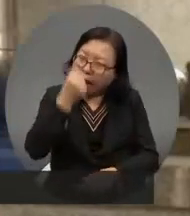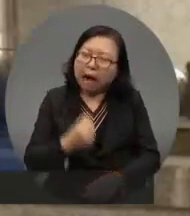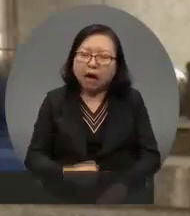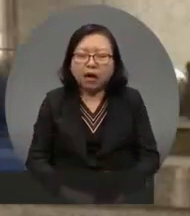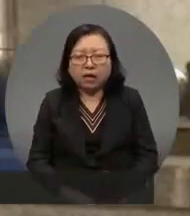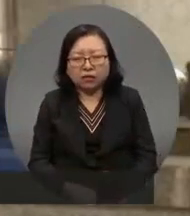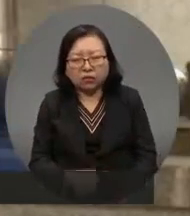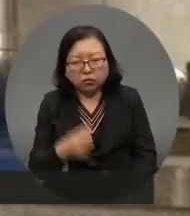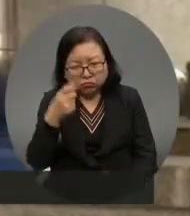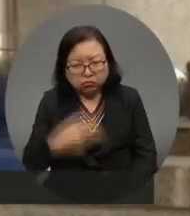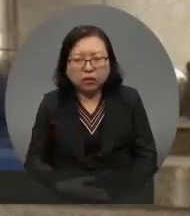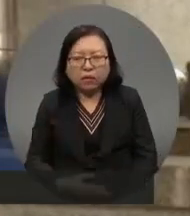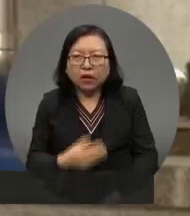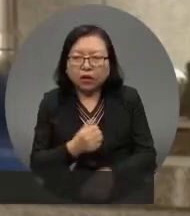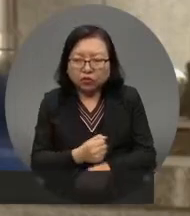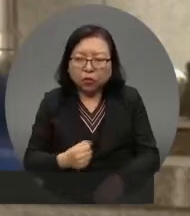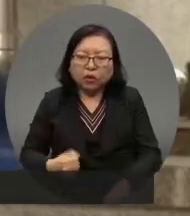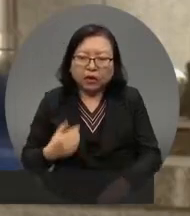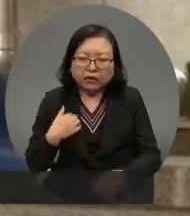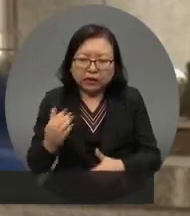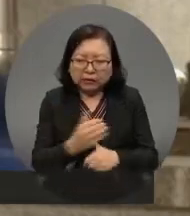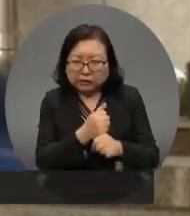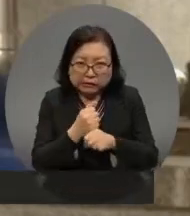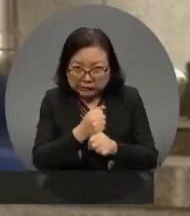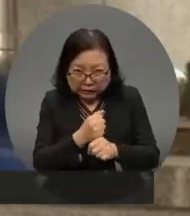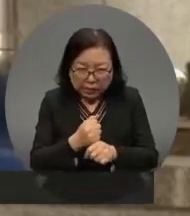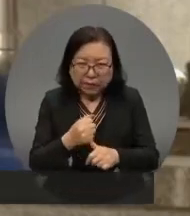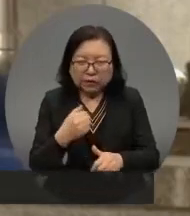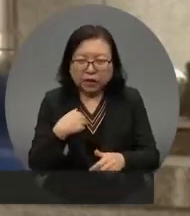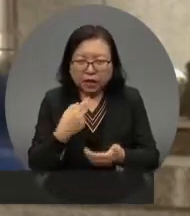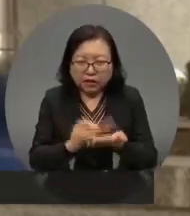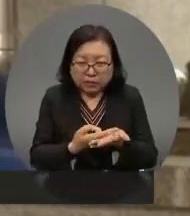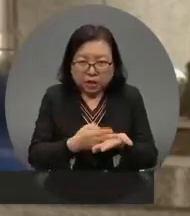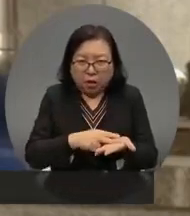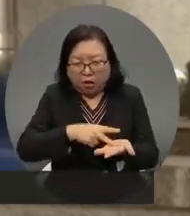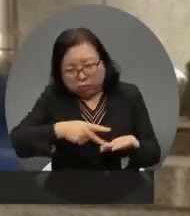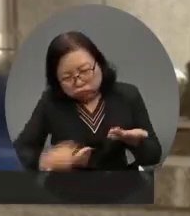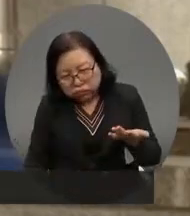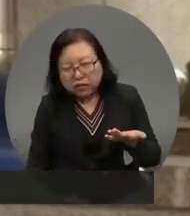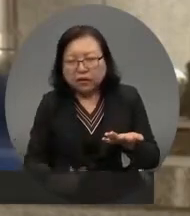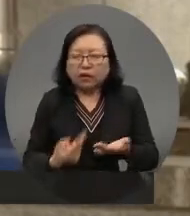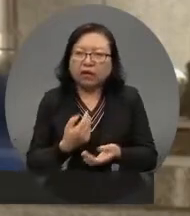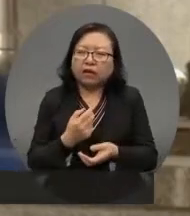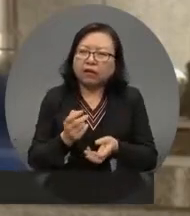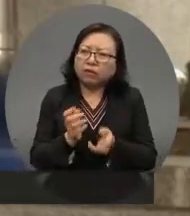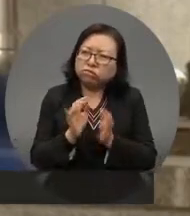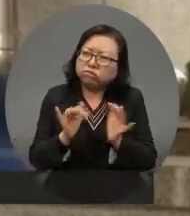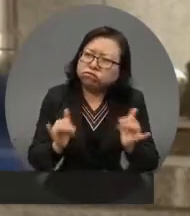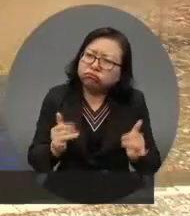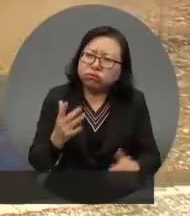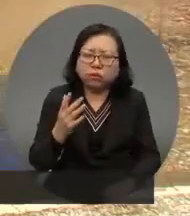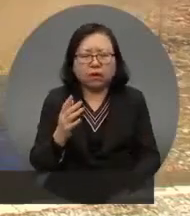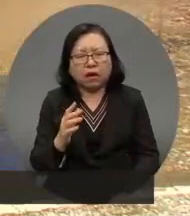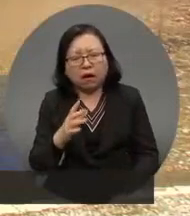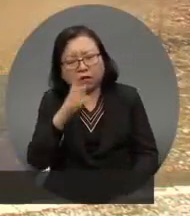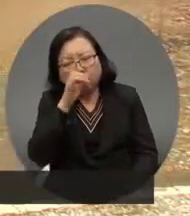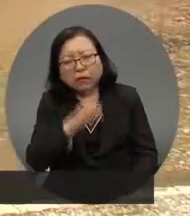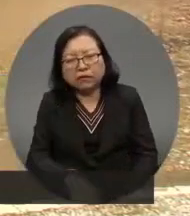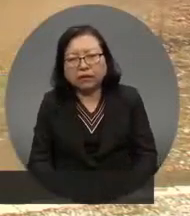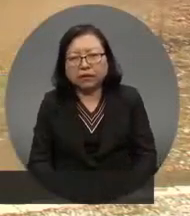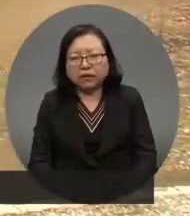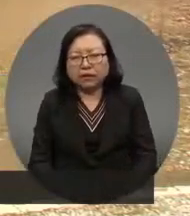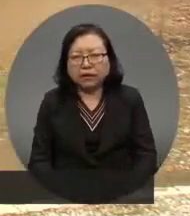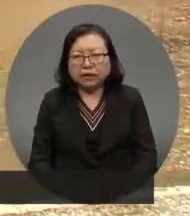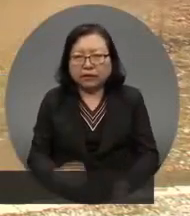가격하고 어디를 잡아도 징계 떨어지고 사람이 어떻게 그렇게 죽어있어도. 그렇게